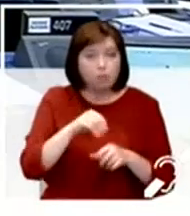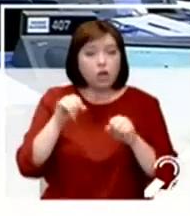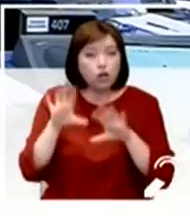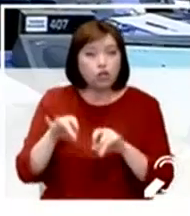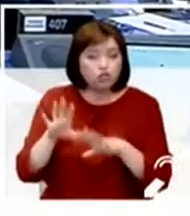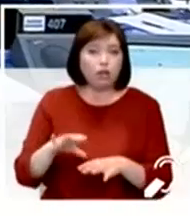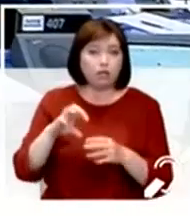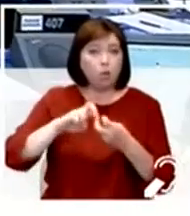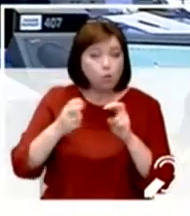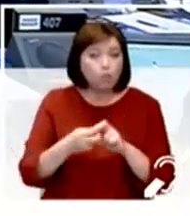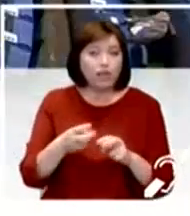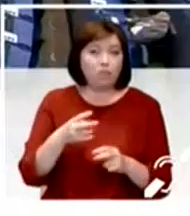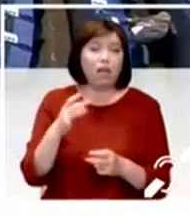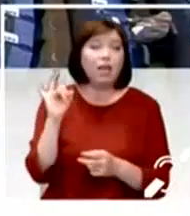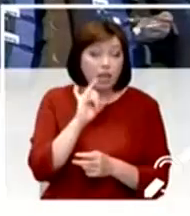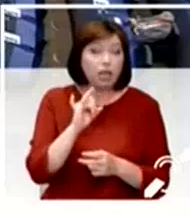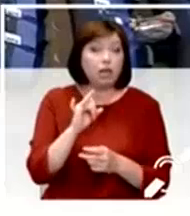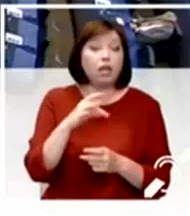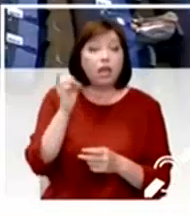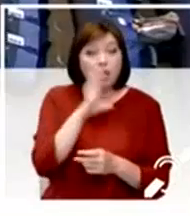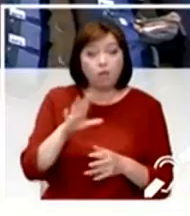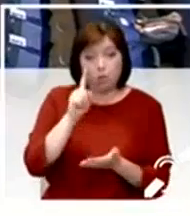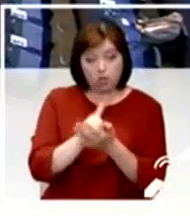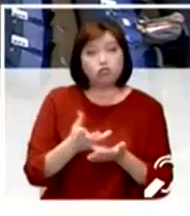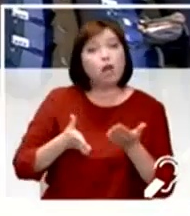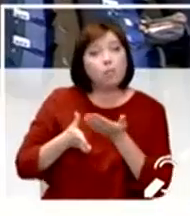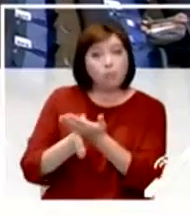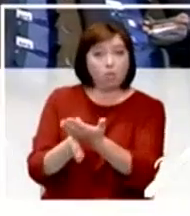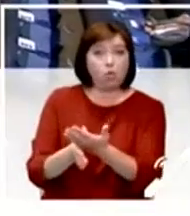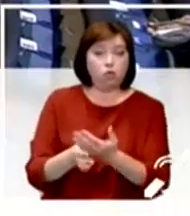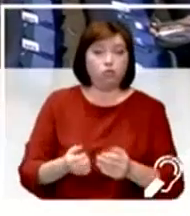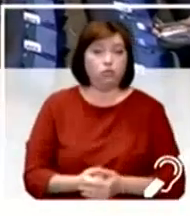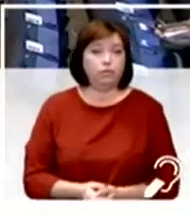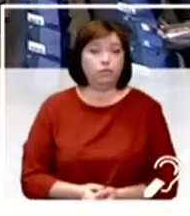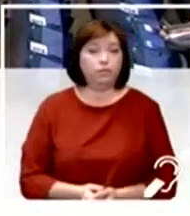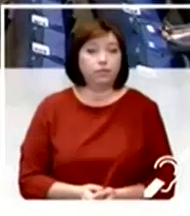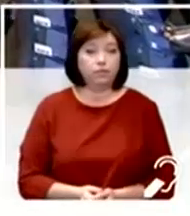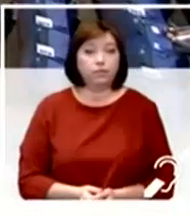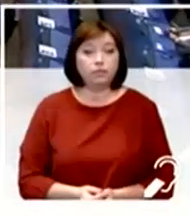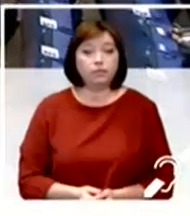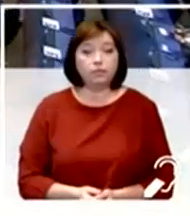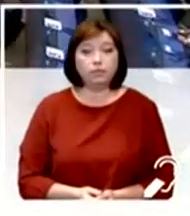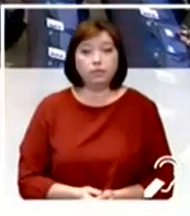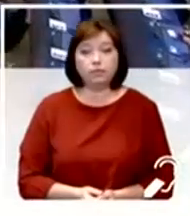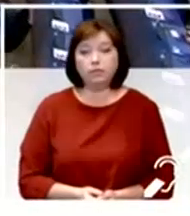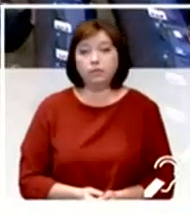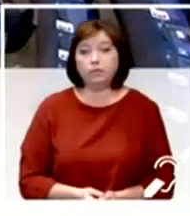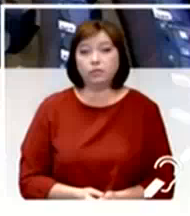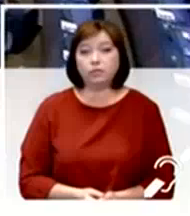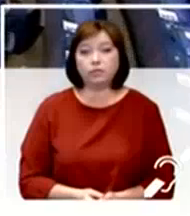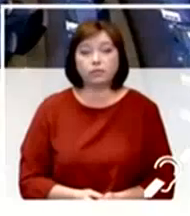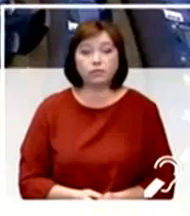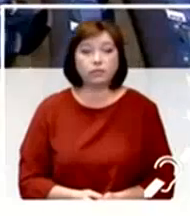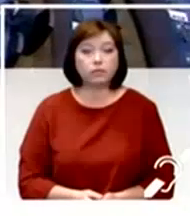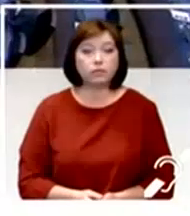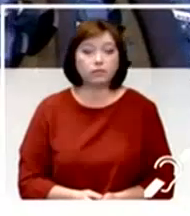să le sprijine cu aceeași hotărâre. The future of Ukraine is in our union. The future of the Western Balkans